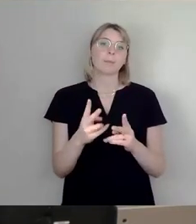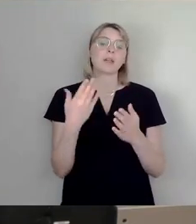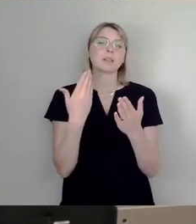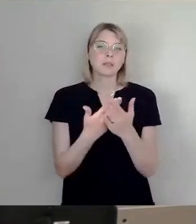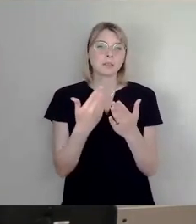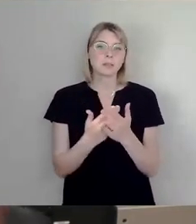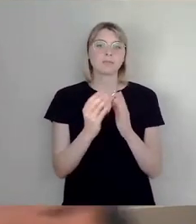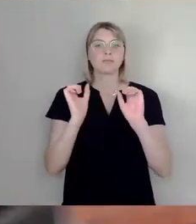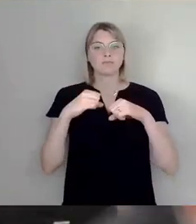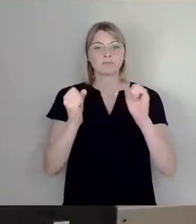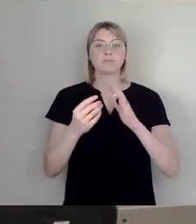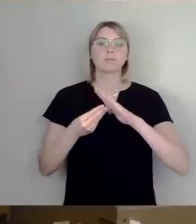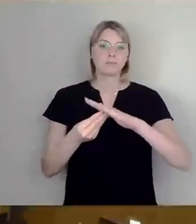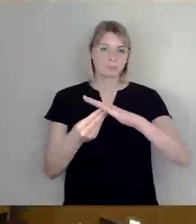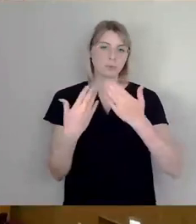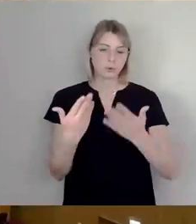Vielen Dank.